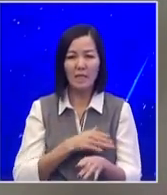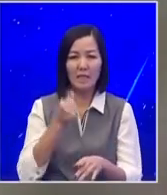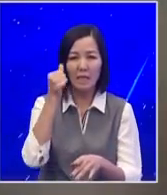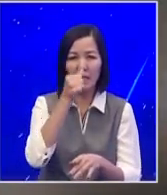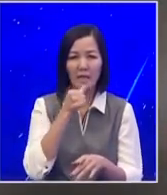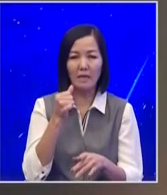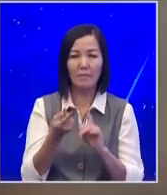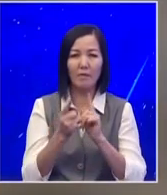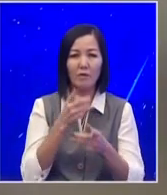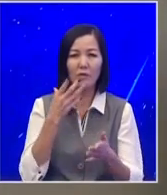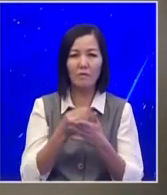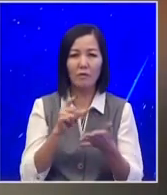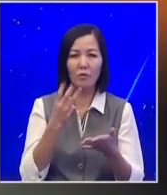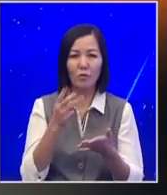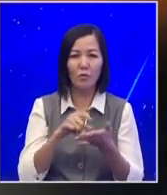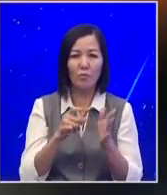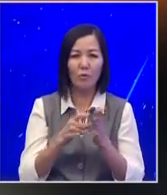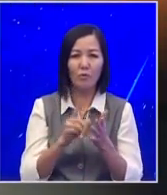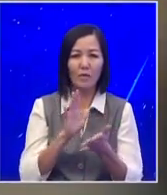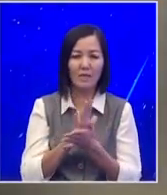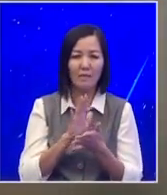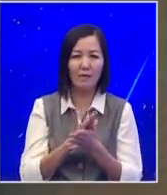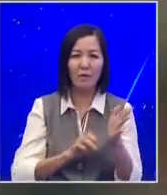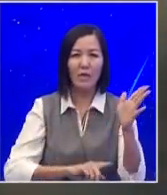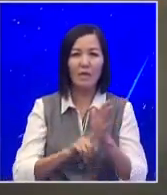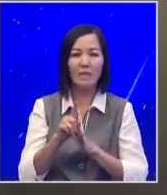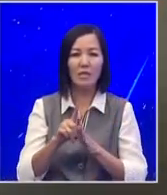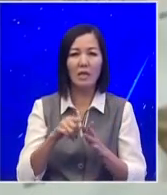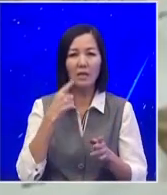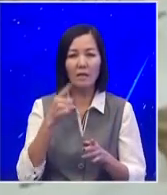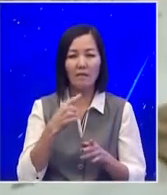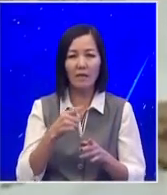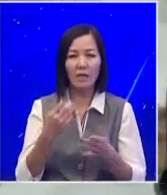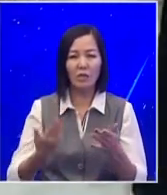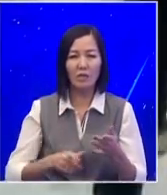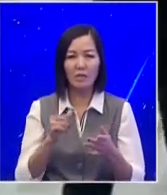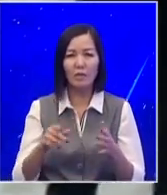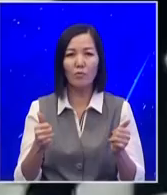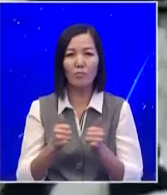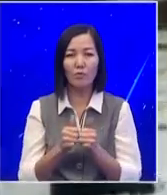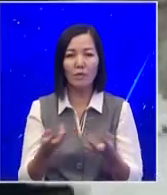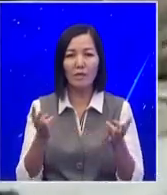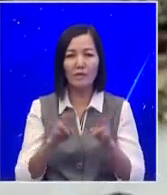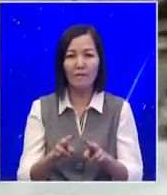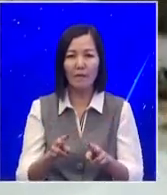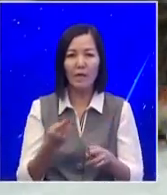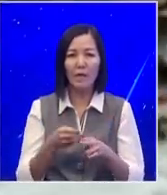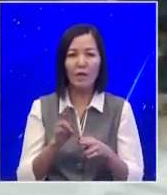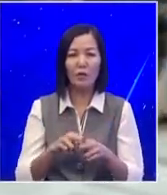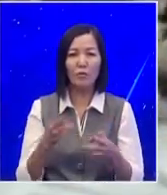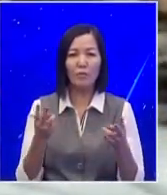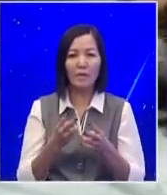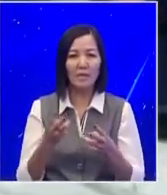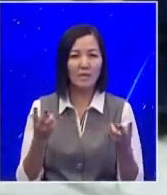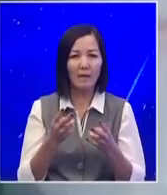лет превращает свою трехкомнатную квартиру в свалку. Сначала, как говорят жильцы, он просто оставлял вещи, которые ему